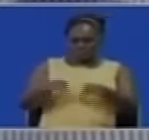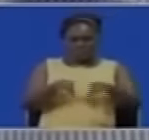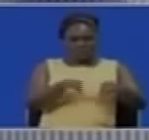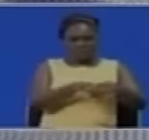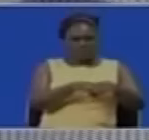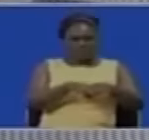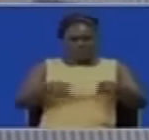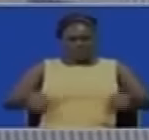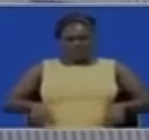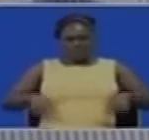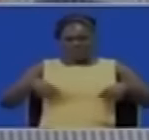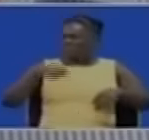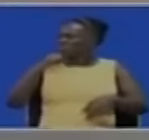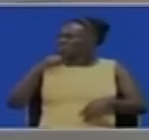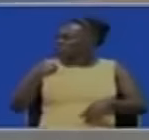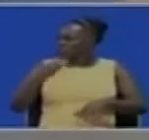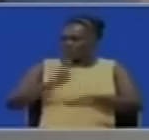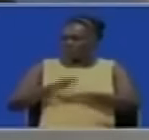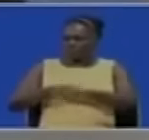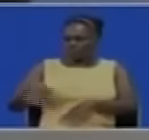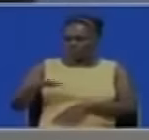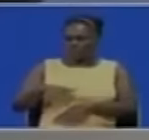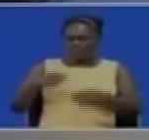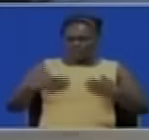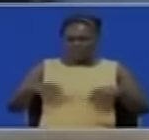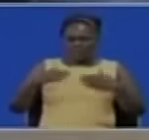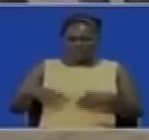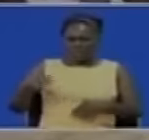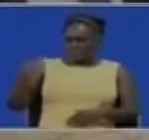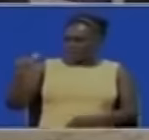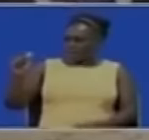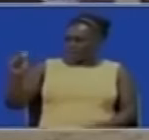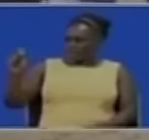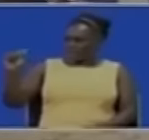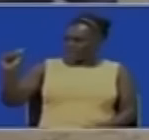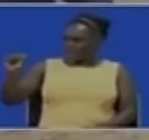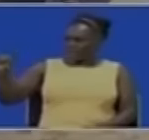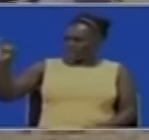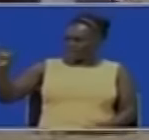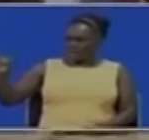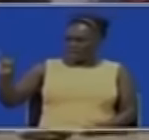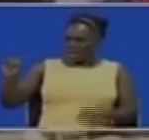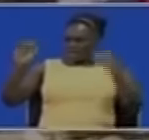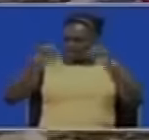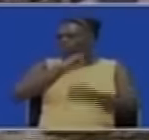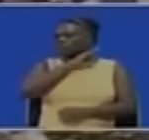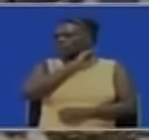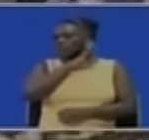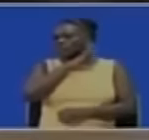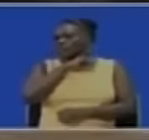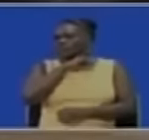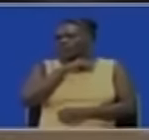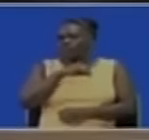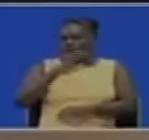a not a good place at all. Wakazi wa Amani Court mtaani Tasia waandamana wakitishia kuchukua hatua za kisheria